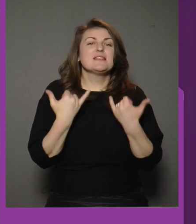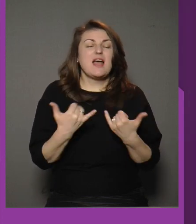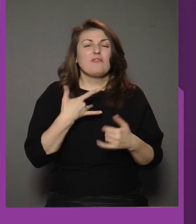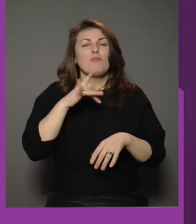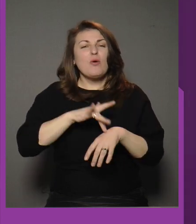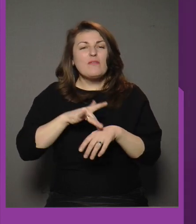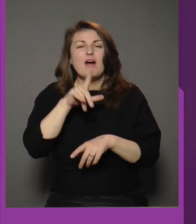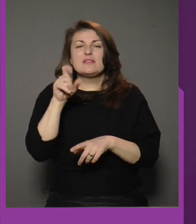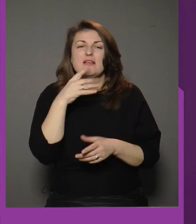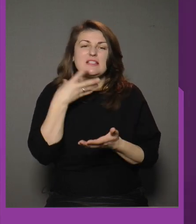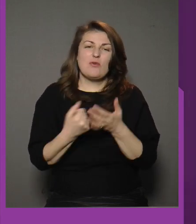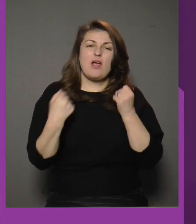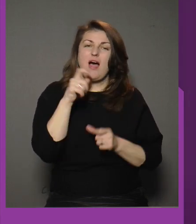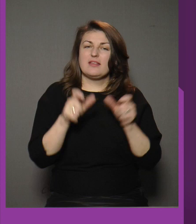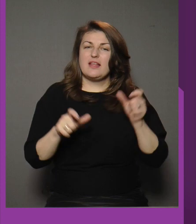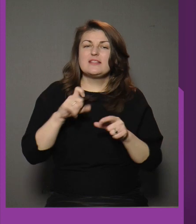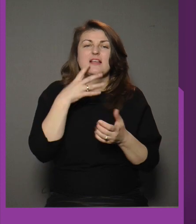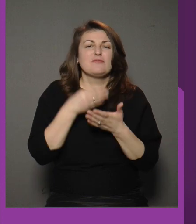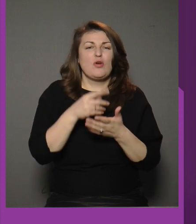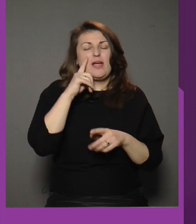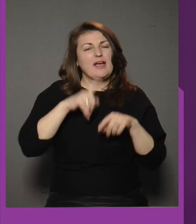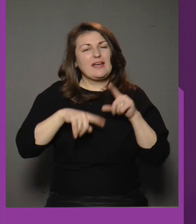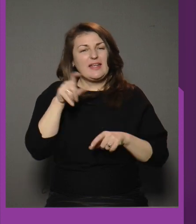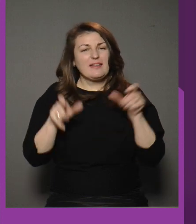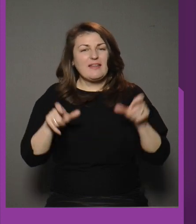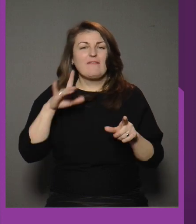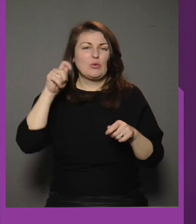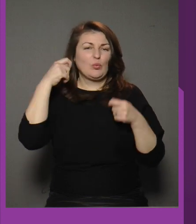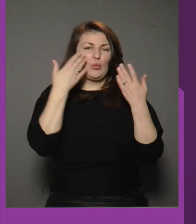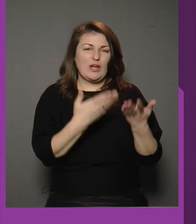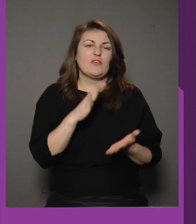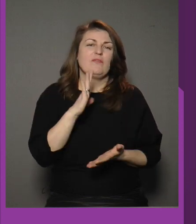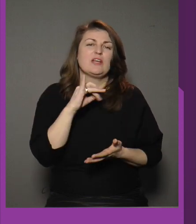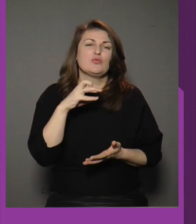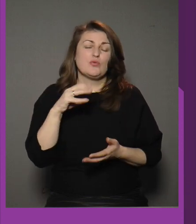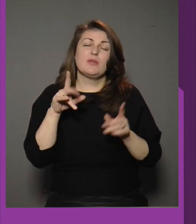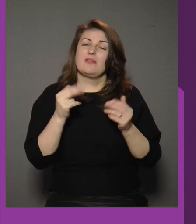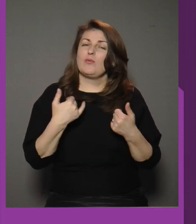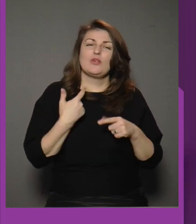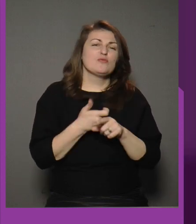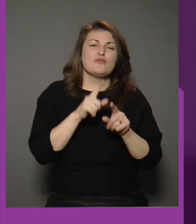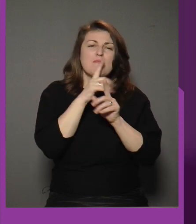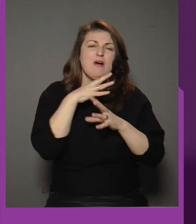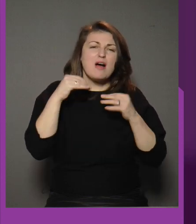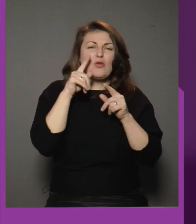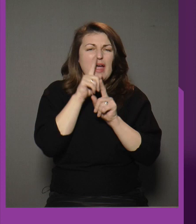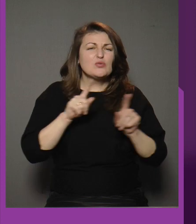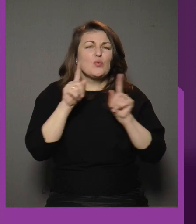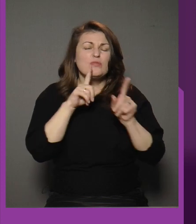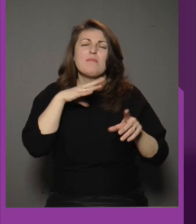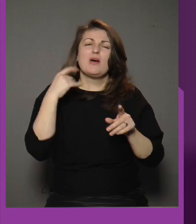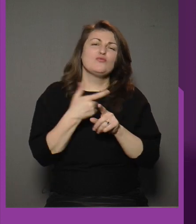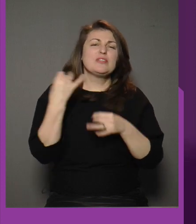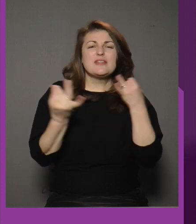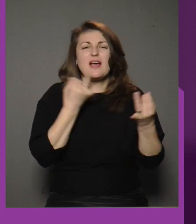вболівають за своїх атлетів, за своїх рідних в Туреччині, в Ерзурумі. Так, у нас дуже багато ексклюзивів, як завжди, багато цікавинок.